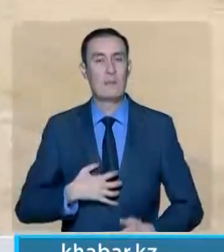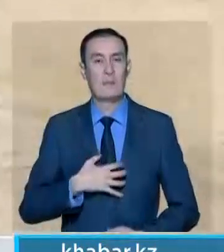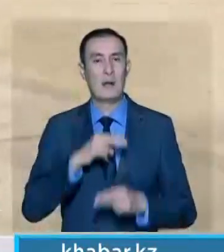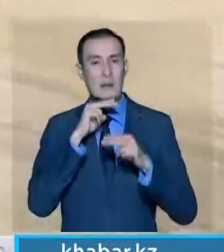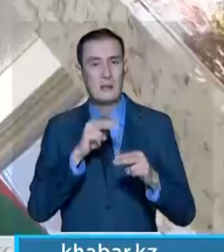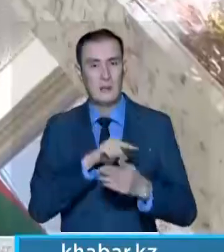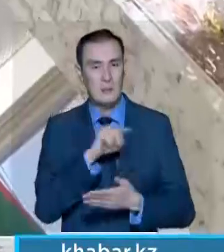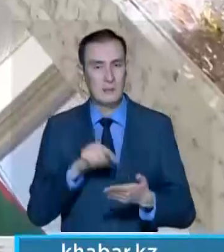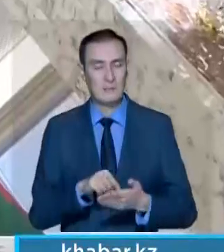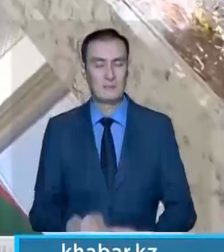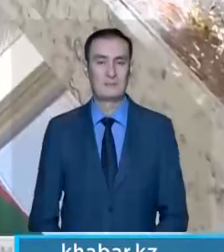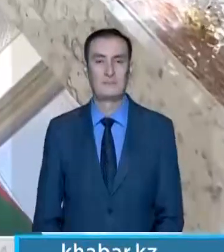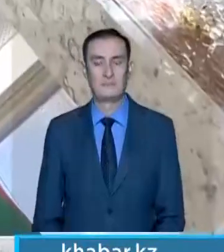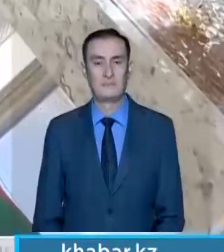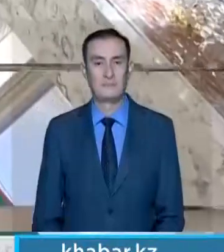приоритетными?